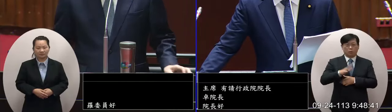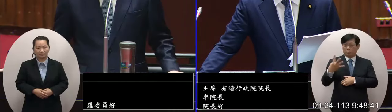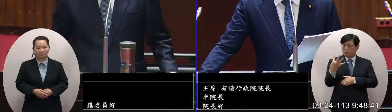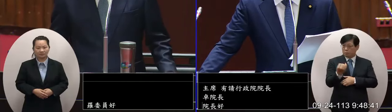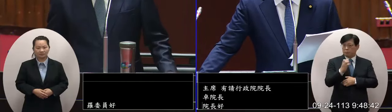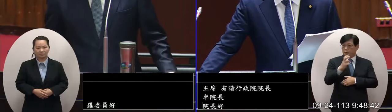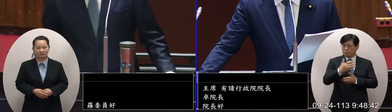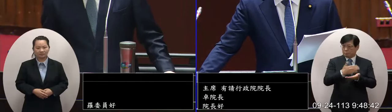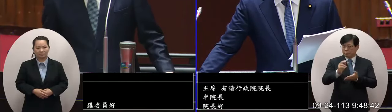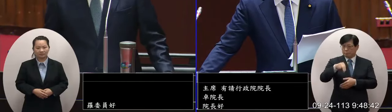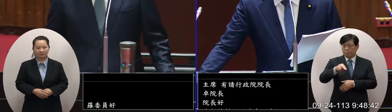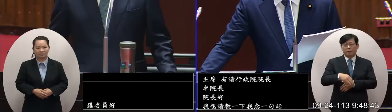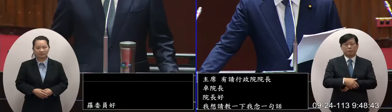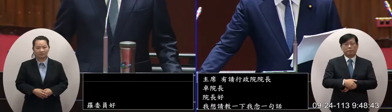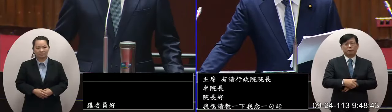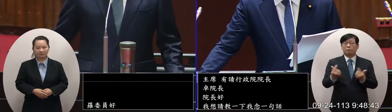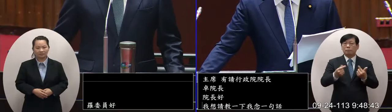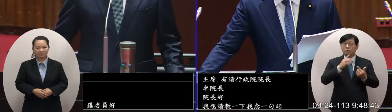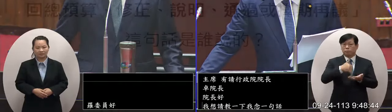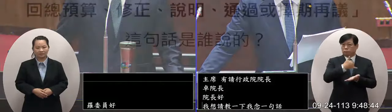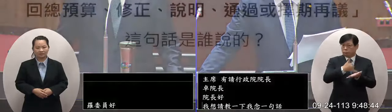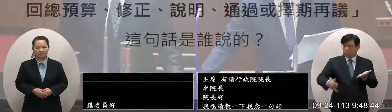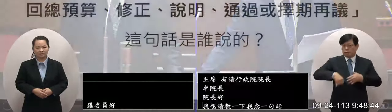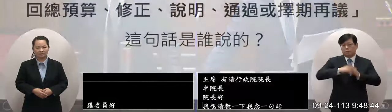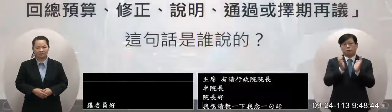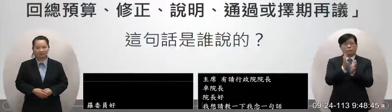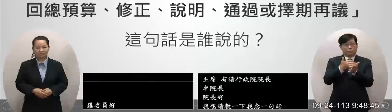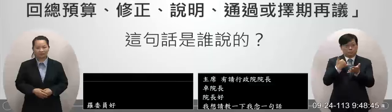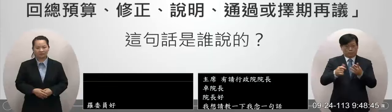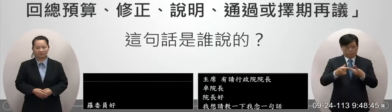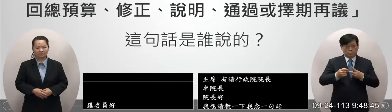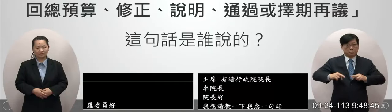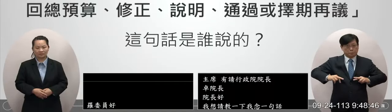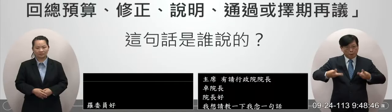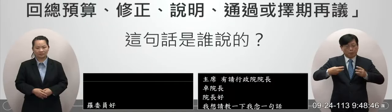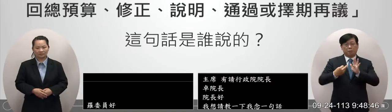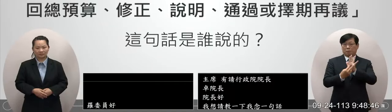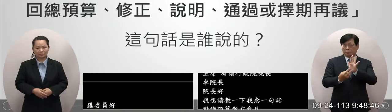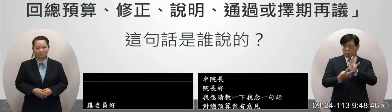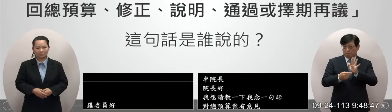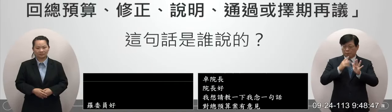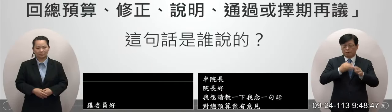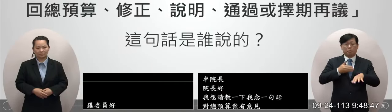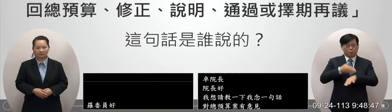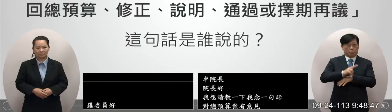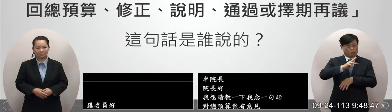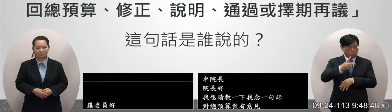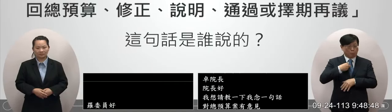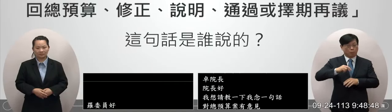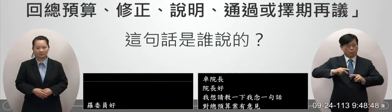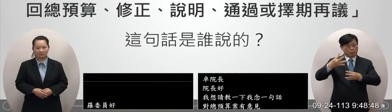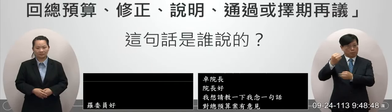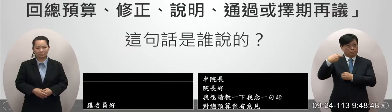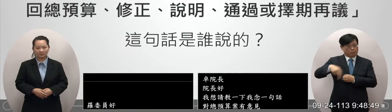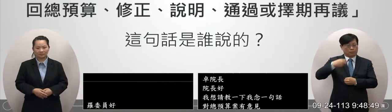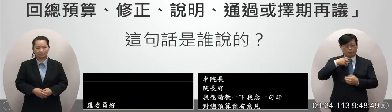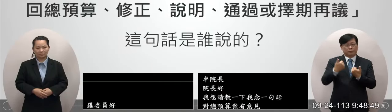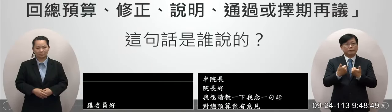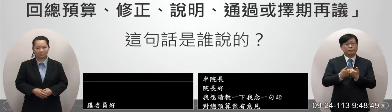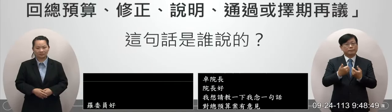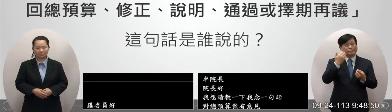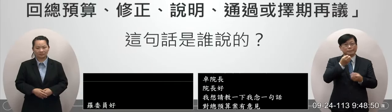种处理的方式，包括退回总预算、修正、说明、通过或择期再议。